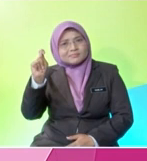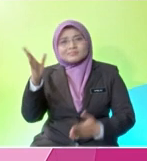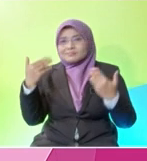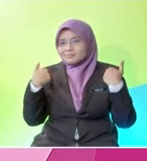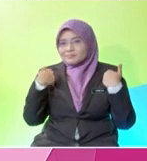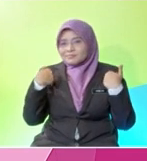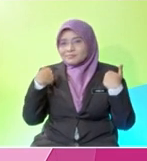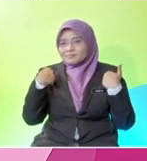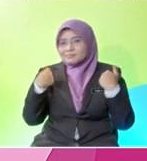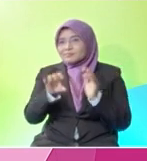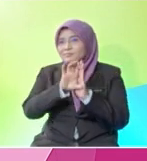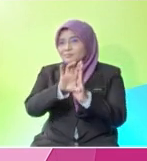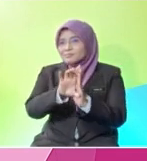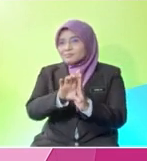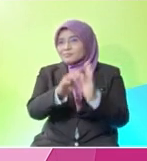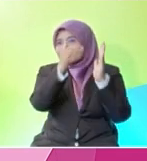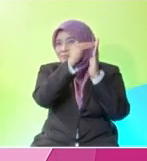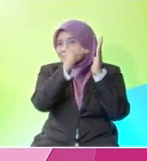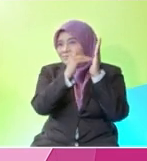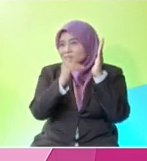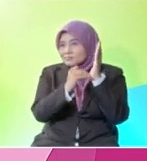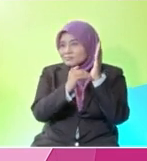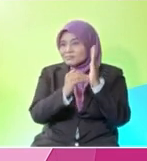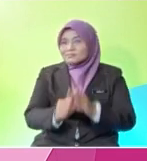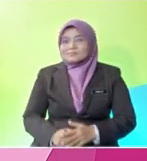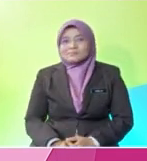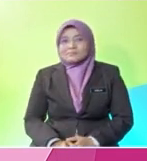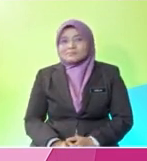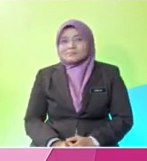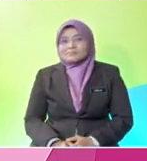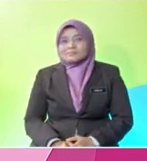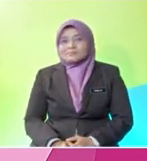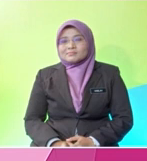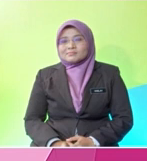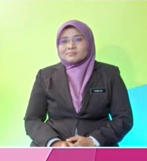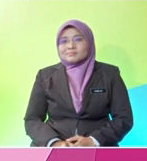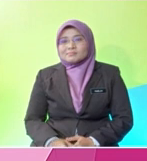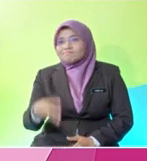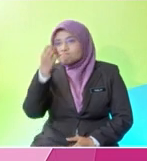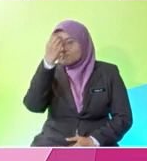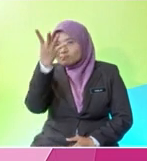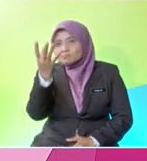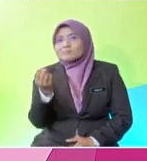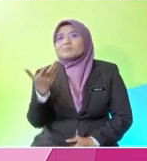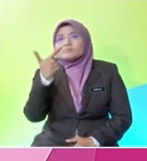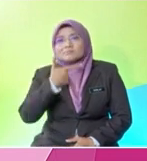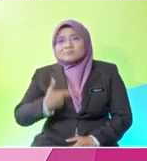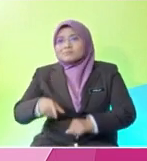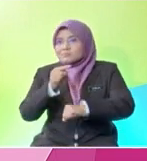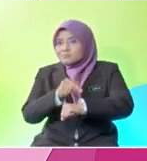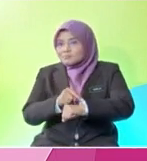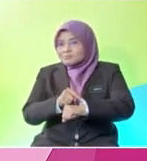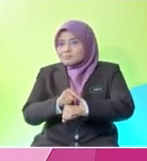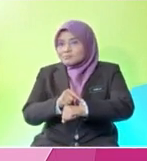liskan senaraikan proses-proses keje dan juga beberapa minggu yang Hanif Bunda contoh minggu pertama minggu pertama